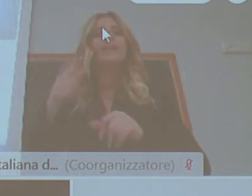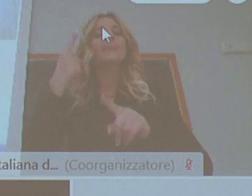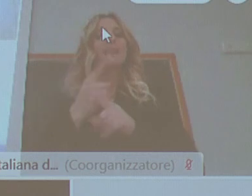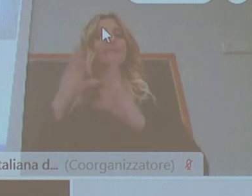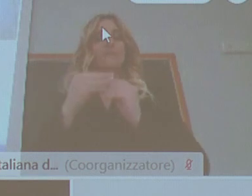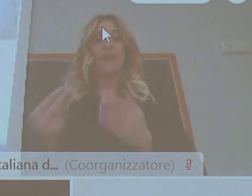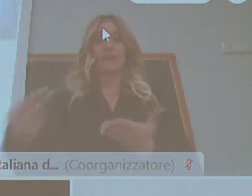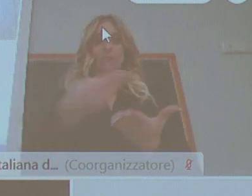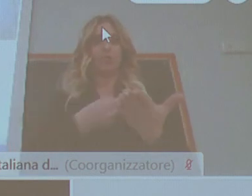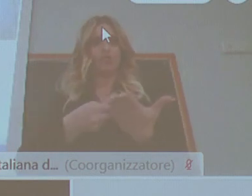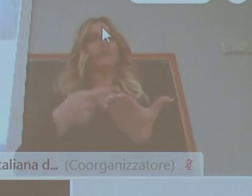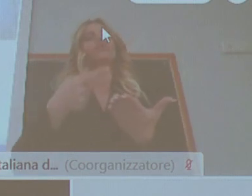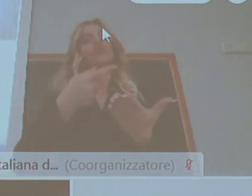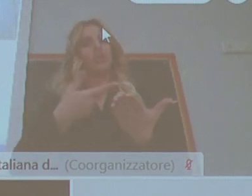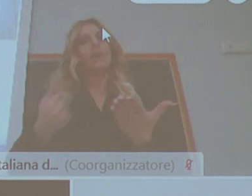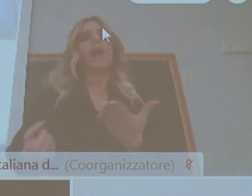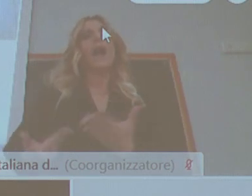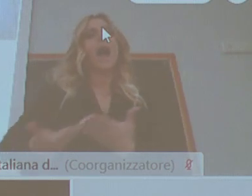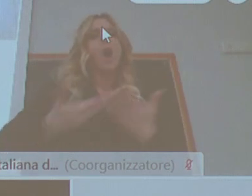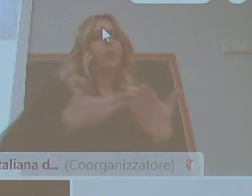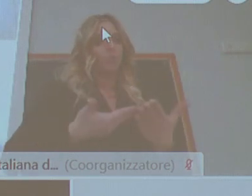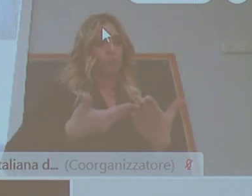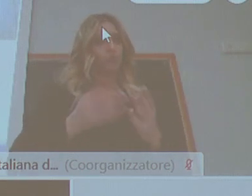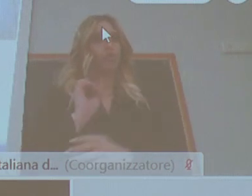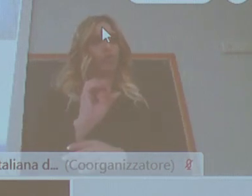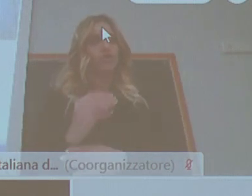sia dei docenti sia dei partner aziendali,